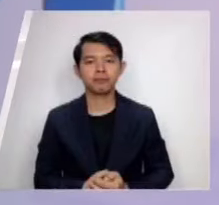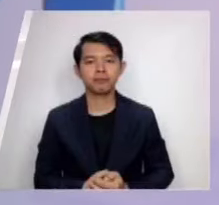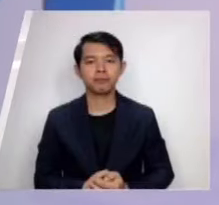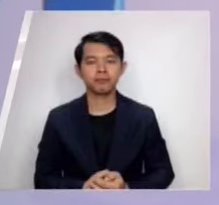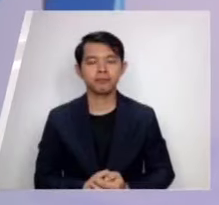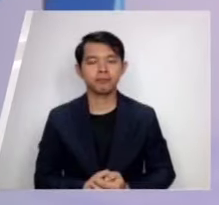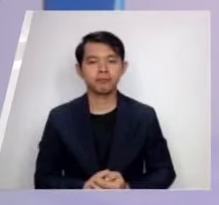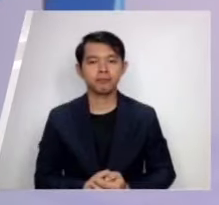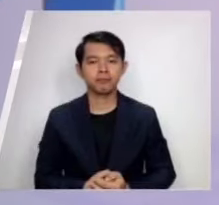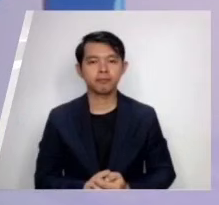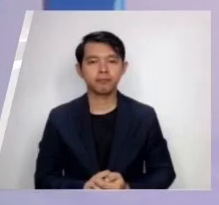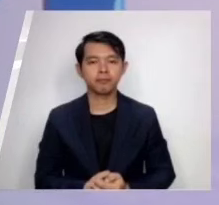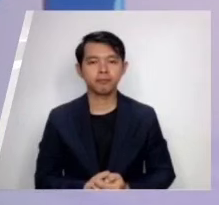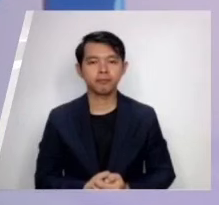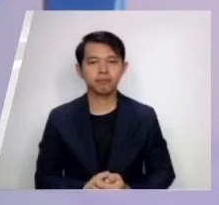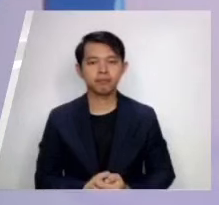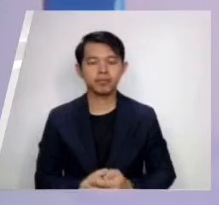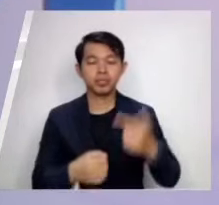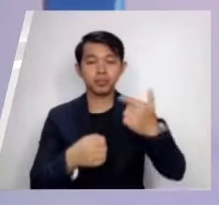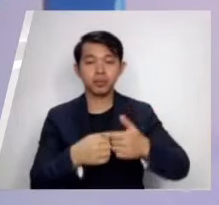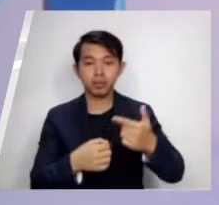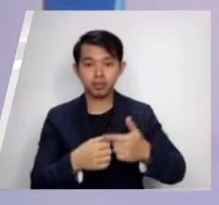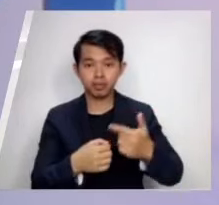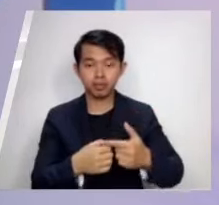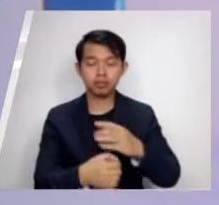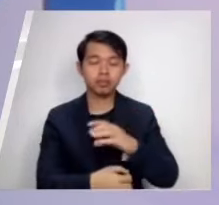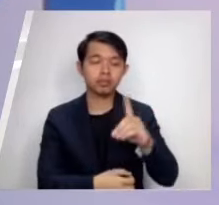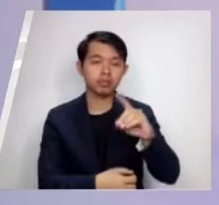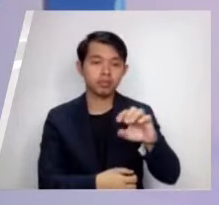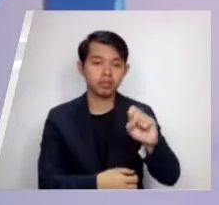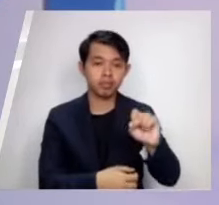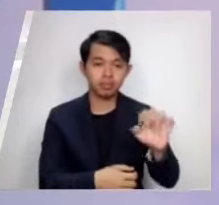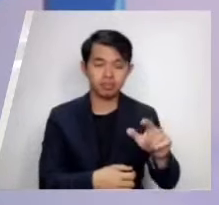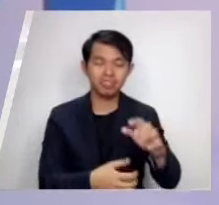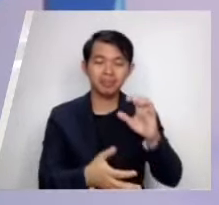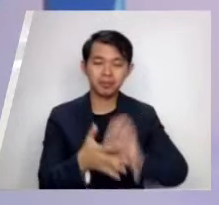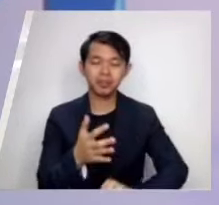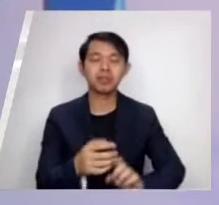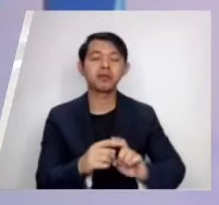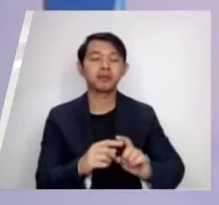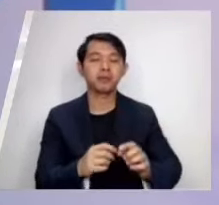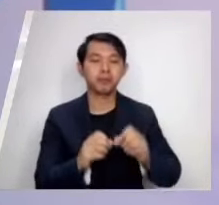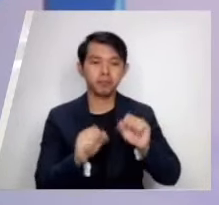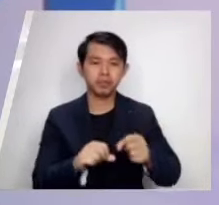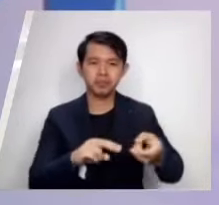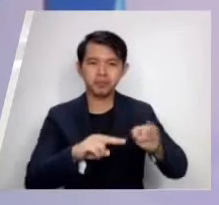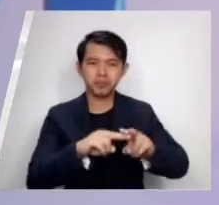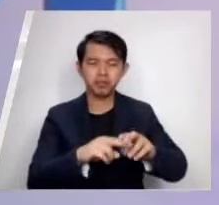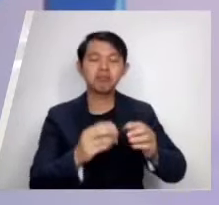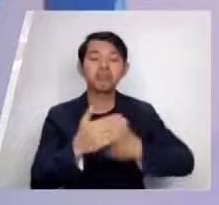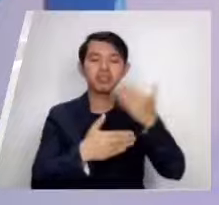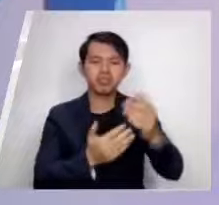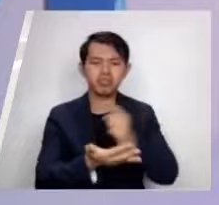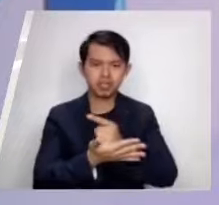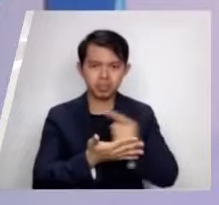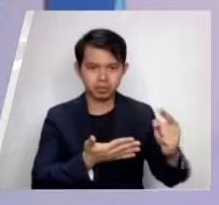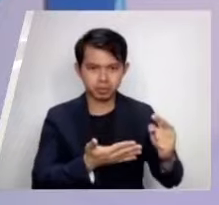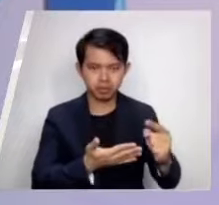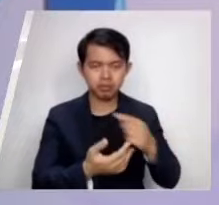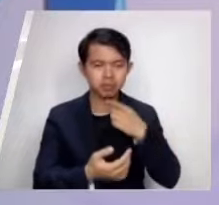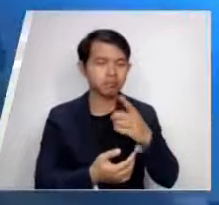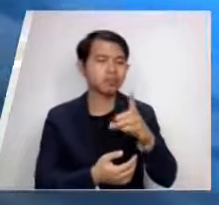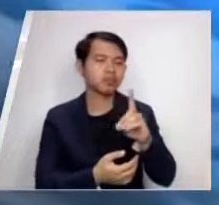Bawas presyo sa diesel at kerosene at taas presyo naman sa gasolina. Posible yan sa susunod na linggo batay sa datos ng Department of Energy. Ayon